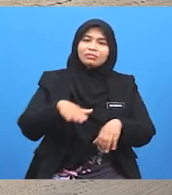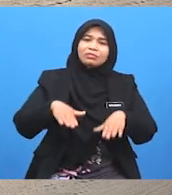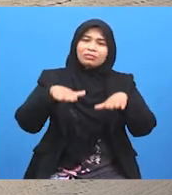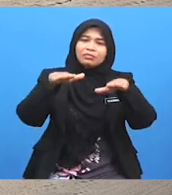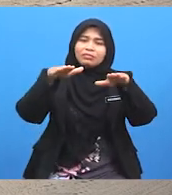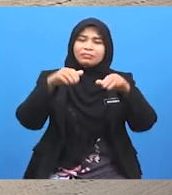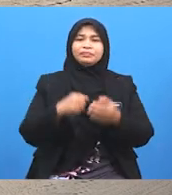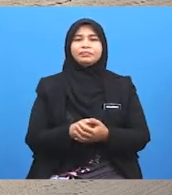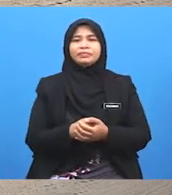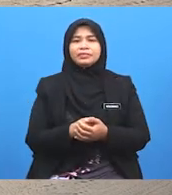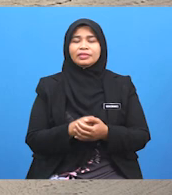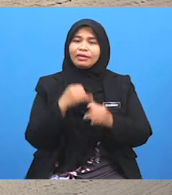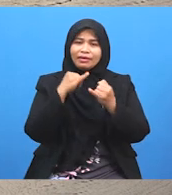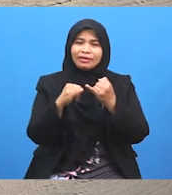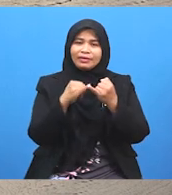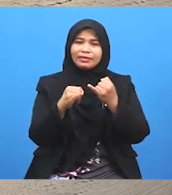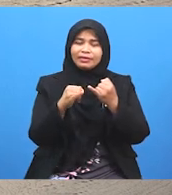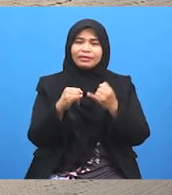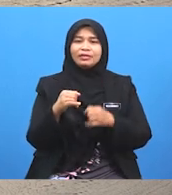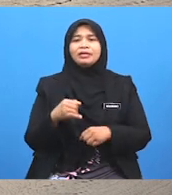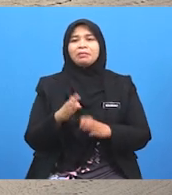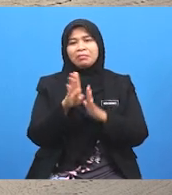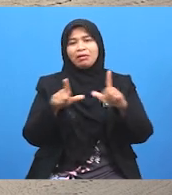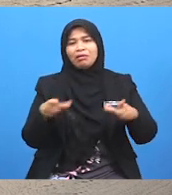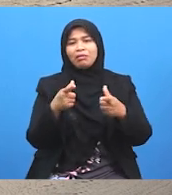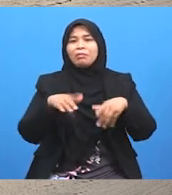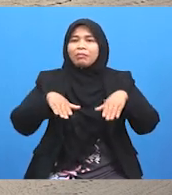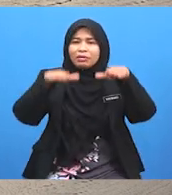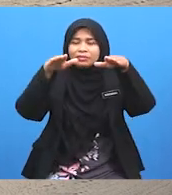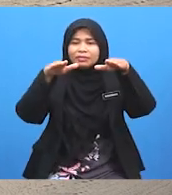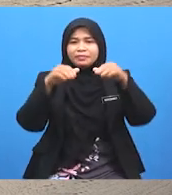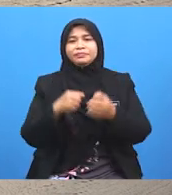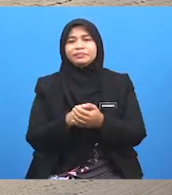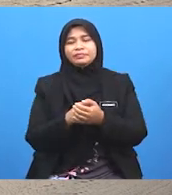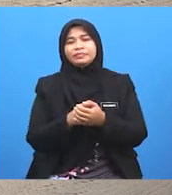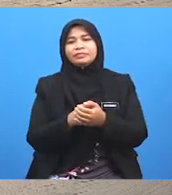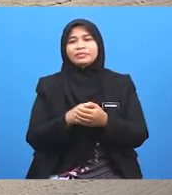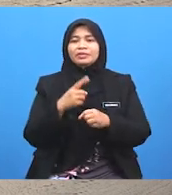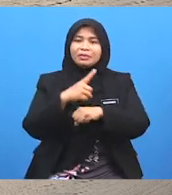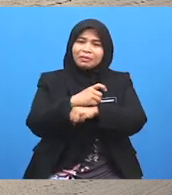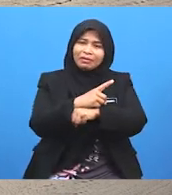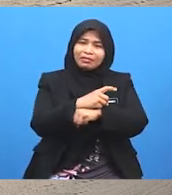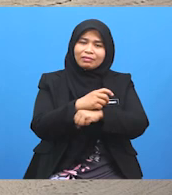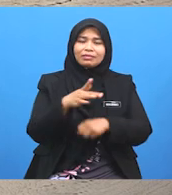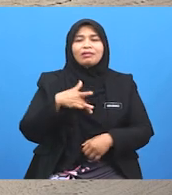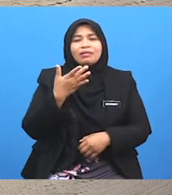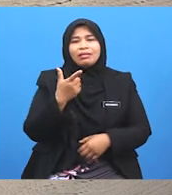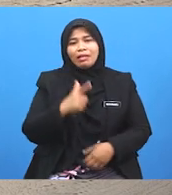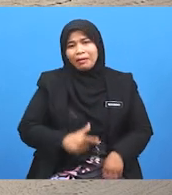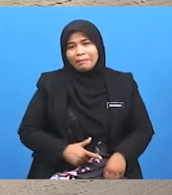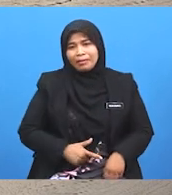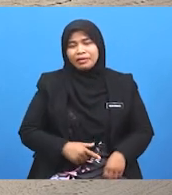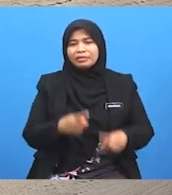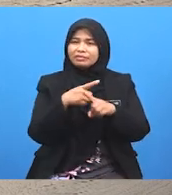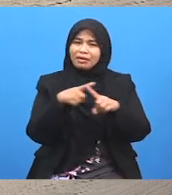naik. Akhirnya berlaku banjir. Belalang berasa lapar.